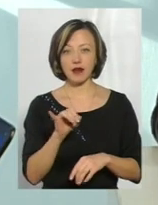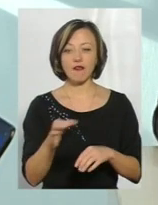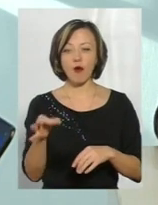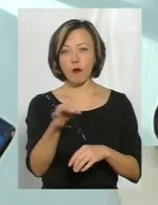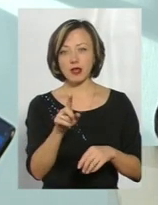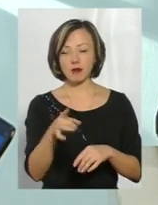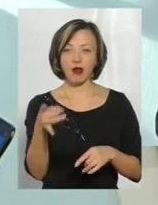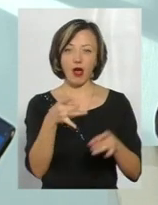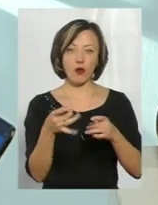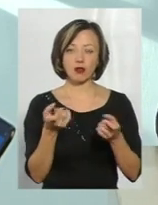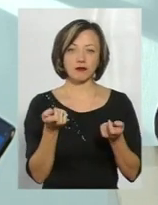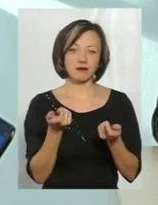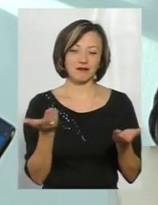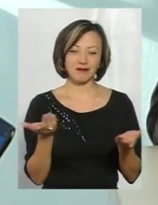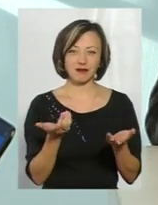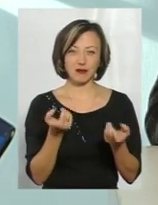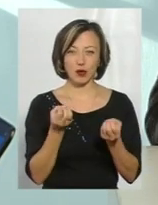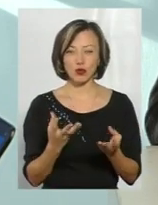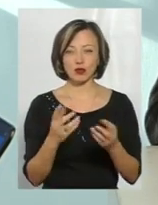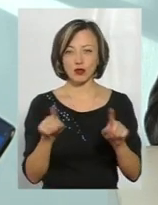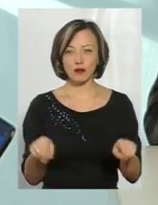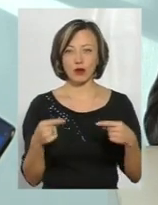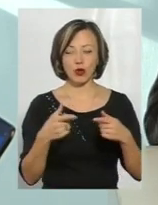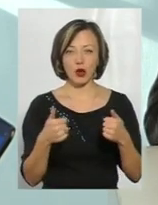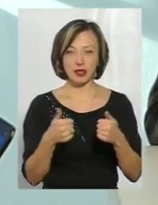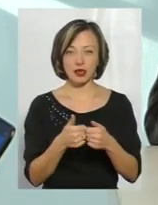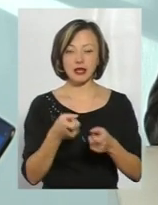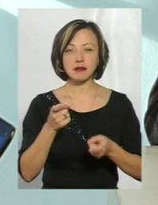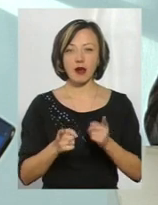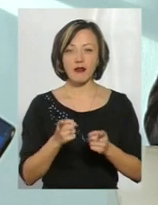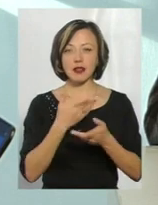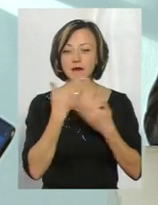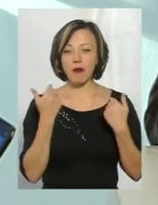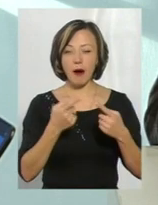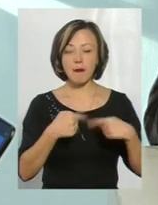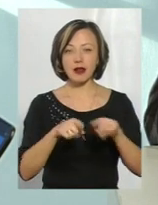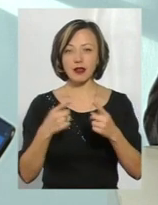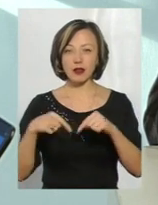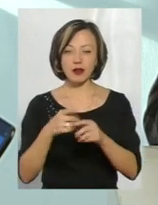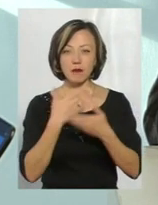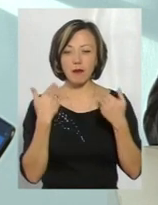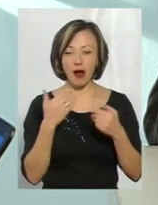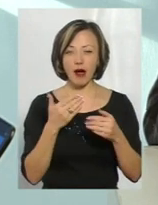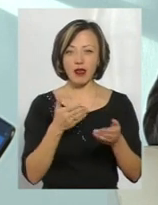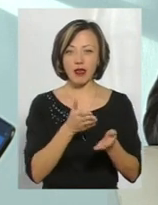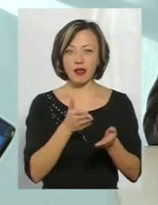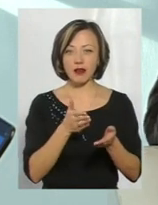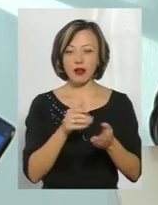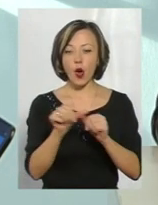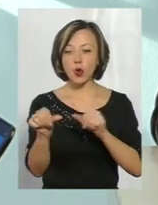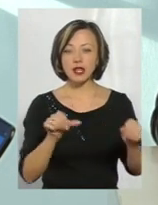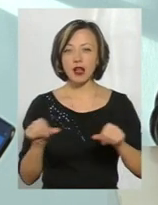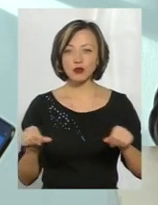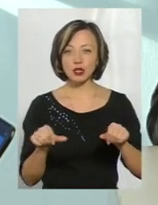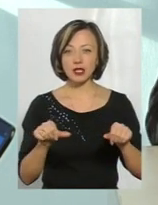області, там, в районах, можливо, для галочки просто створені партійні організації. Насправді, коли немає партійних організацій, немає розгалужених структур саме